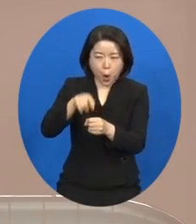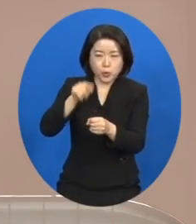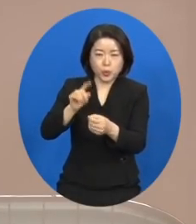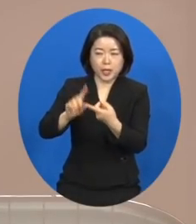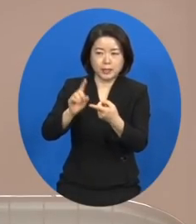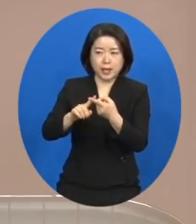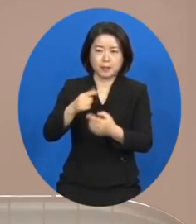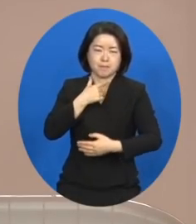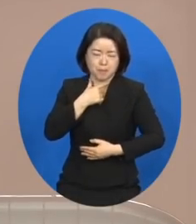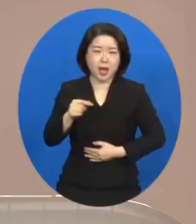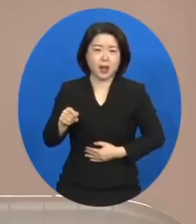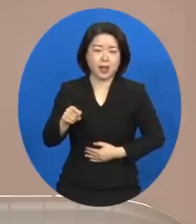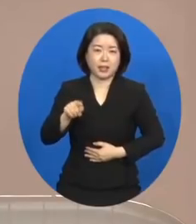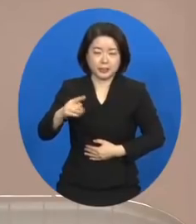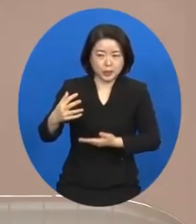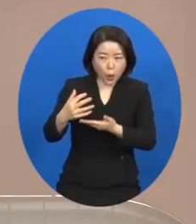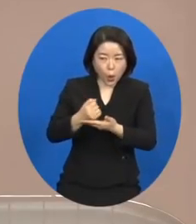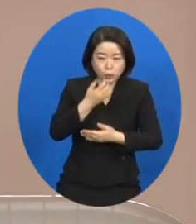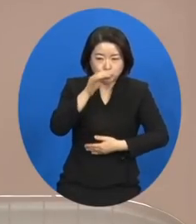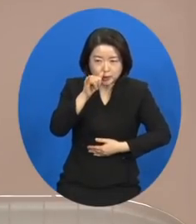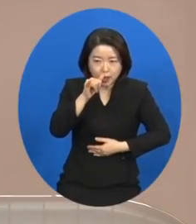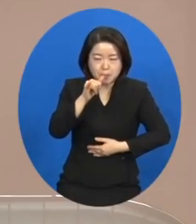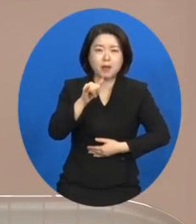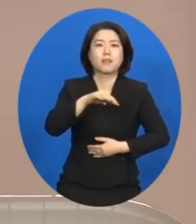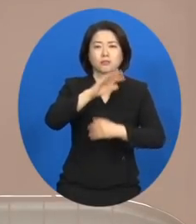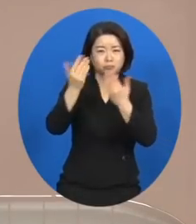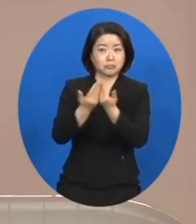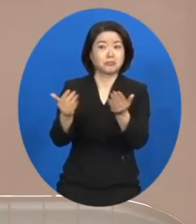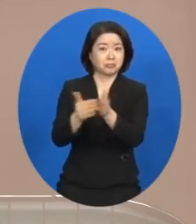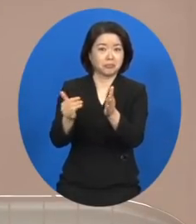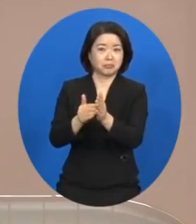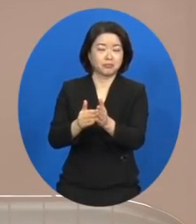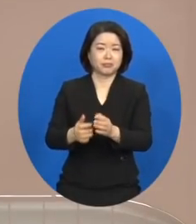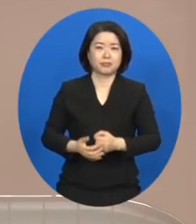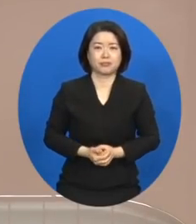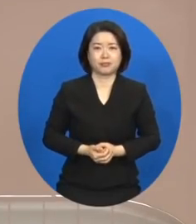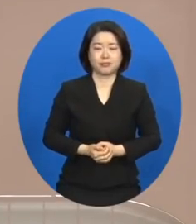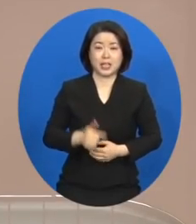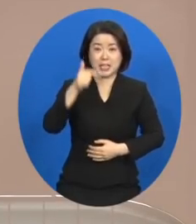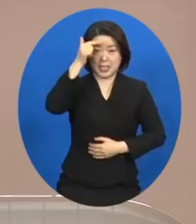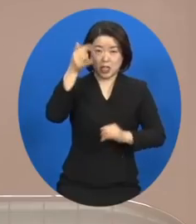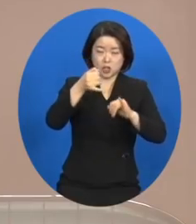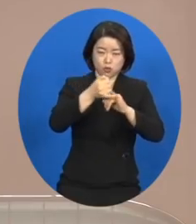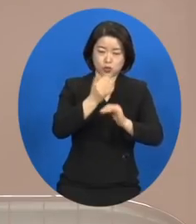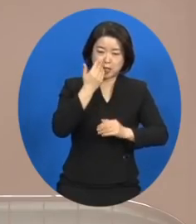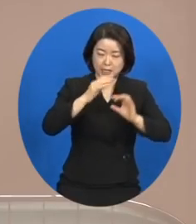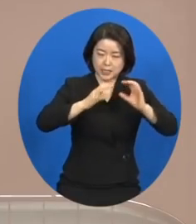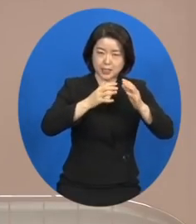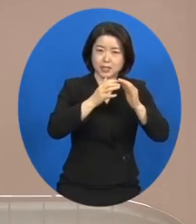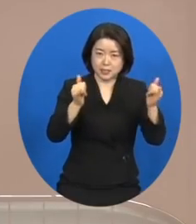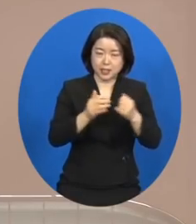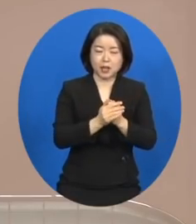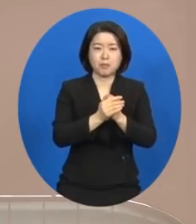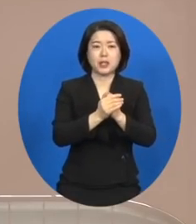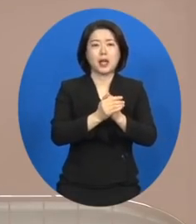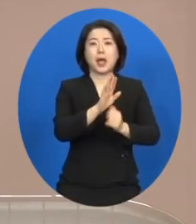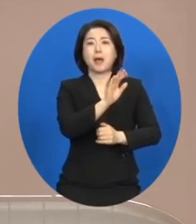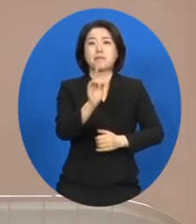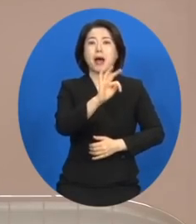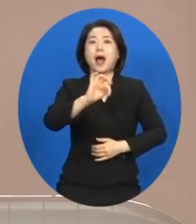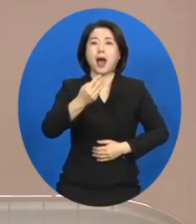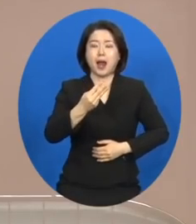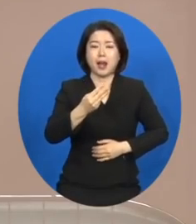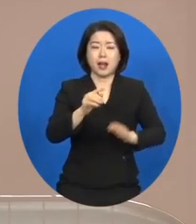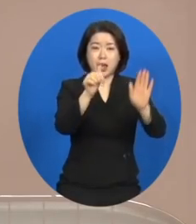있습니다. 그것을 얻을 수 있다면 다 되는 거예요. 그래서 구약의 이스라엘 백성들이 바알을 믿었던 이유가 바로 그겁니다.